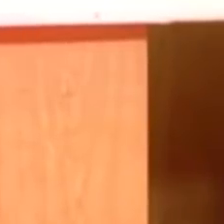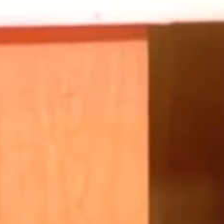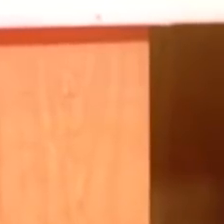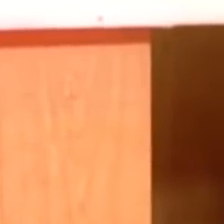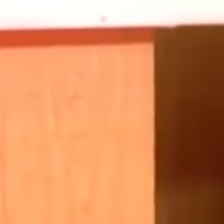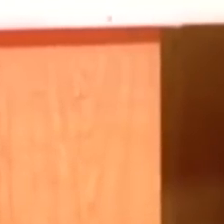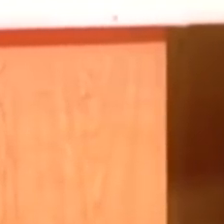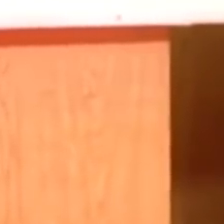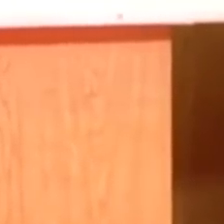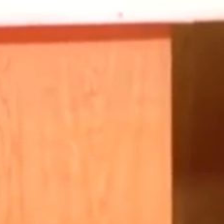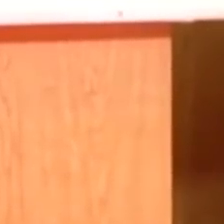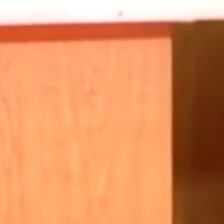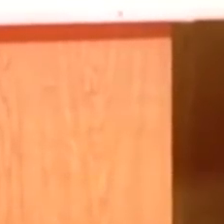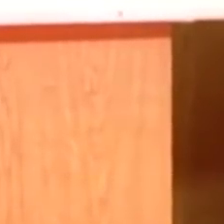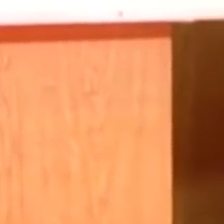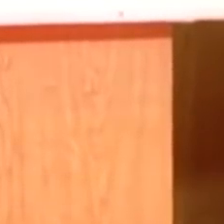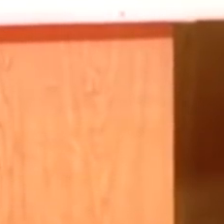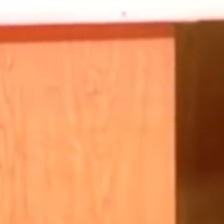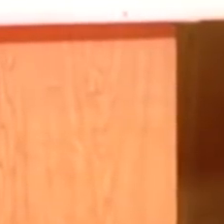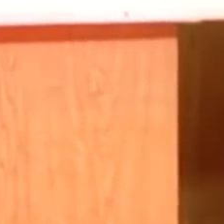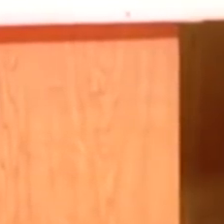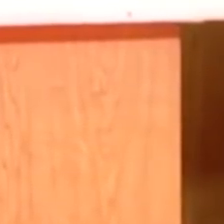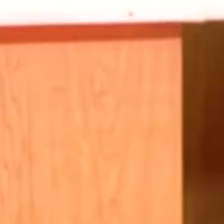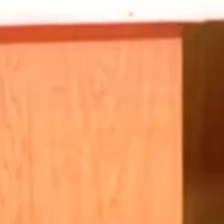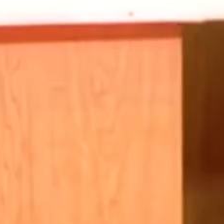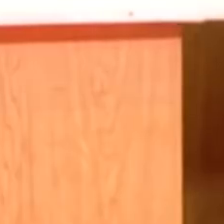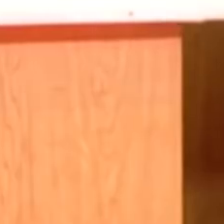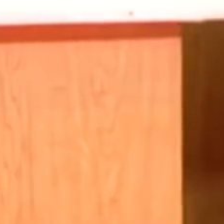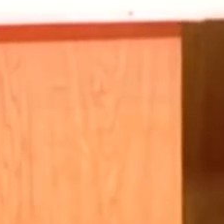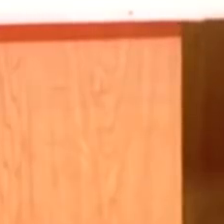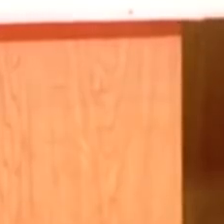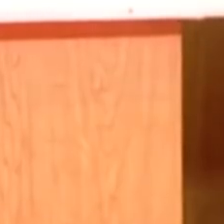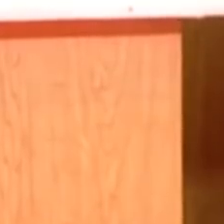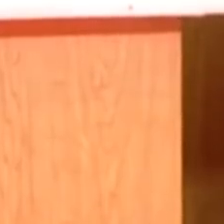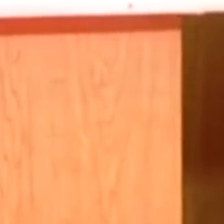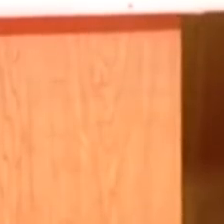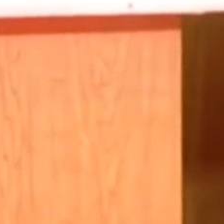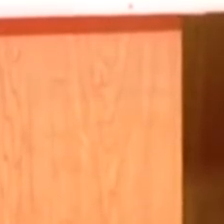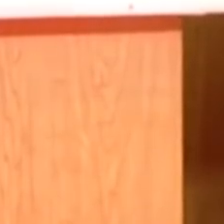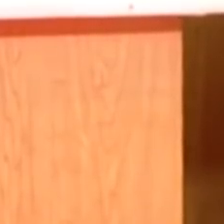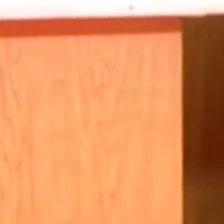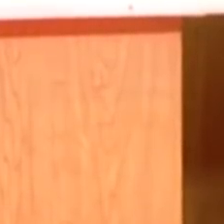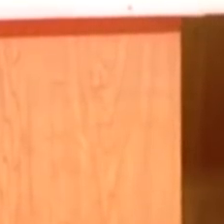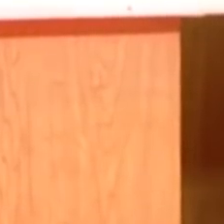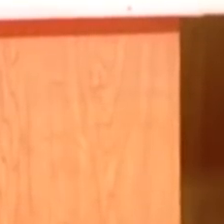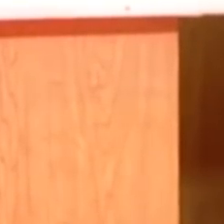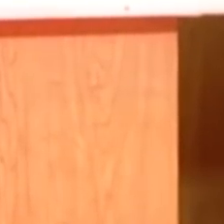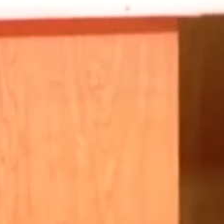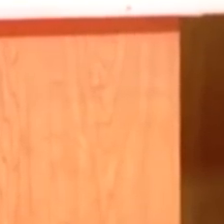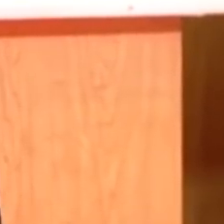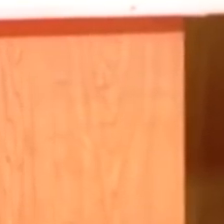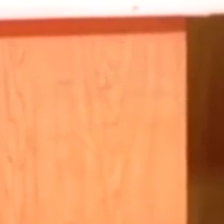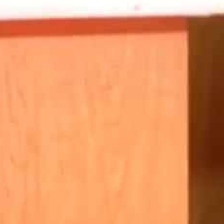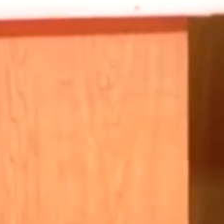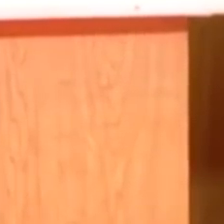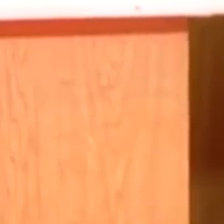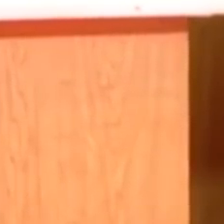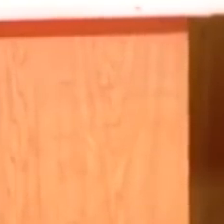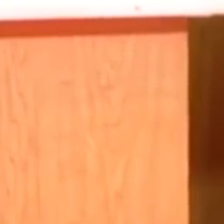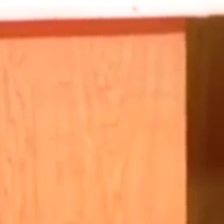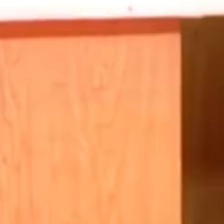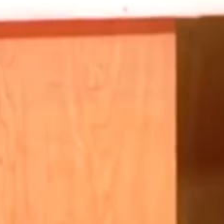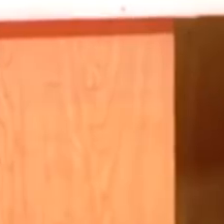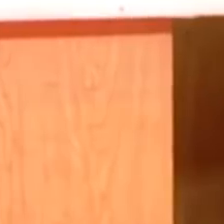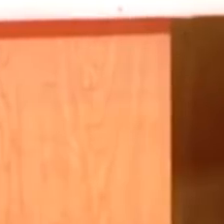mga balita. Panoorin ang unang balita sa unang hirit. At iba pang award-winning news ka sa youtube.com/GMA News. I-click lang